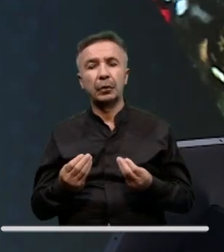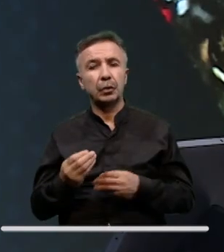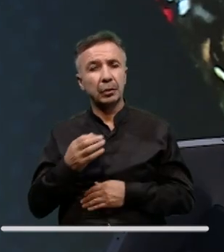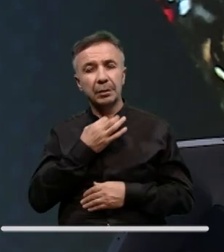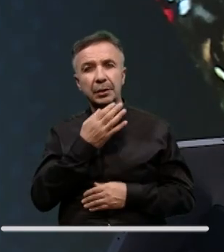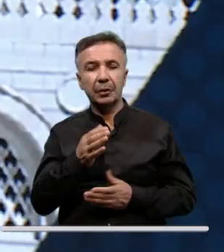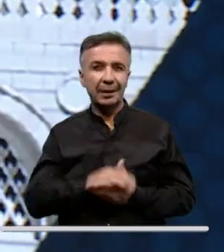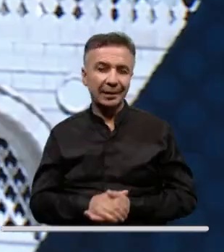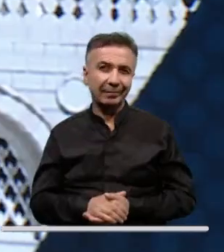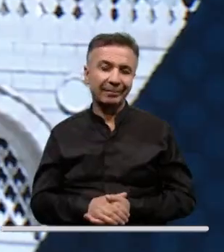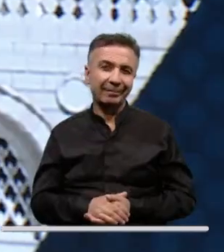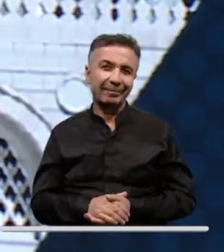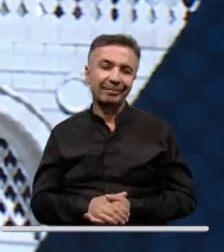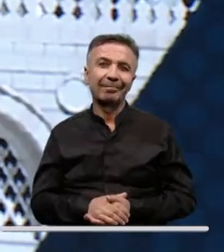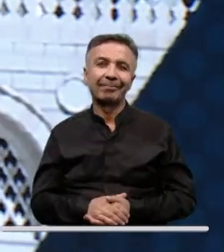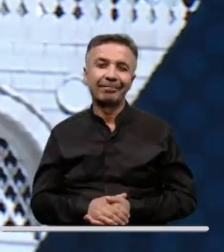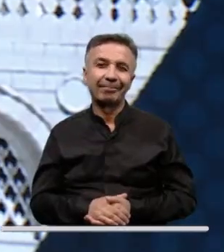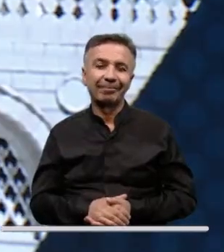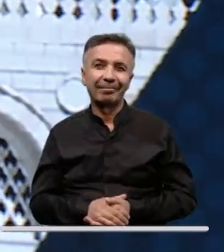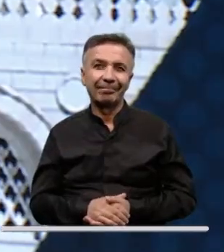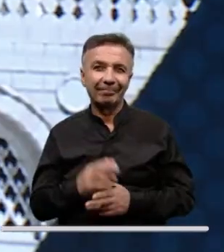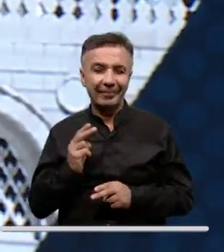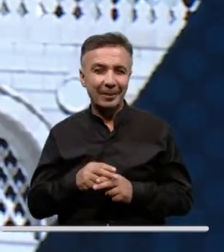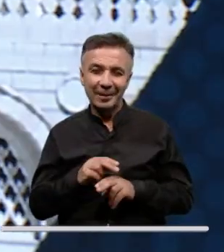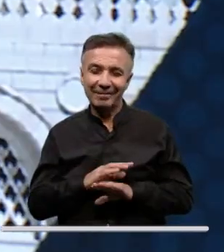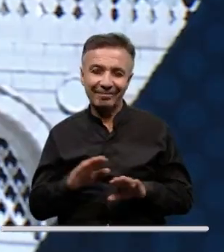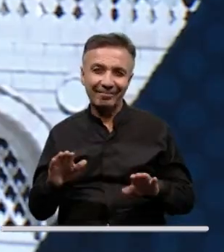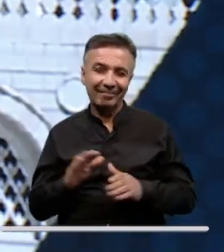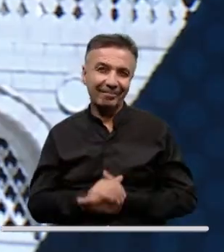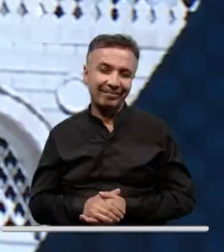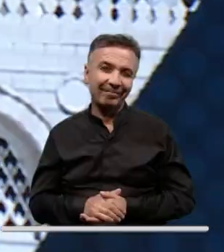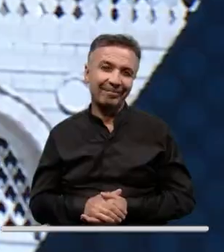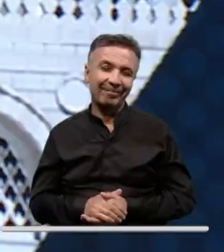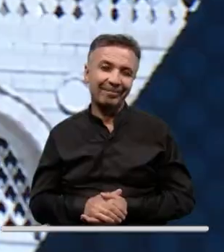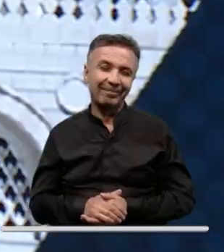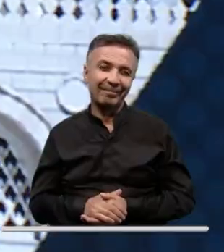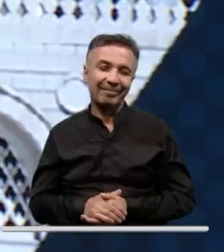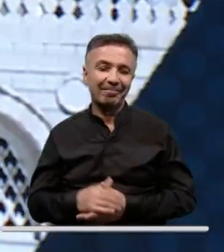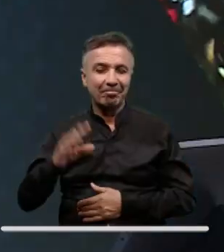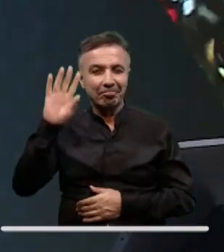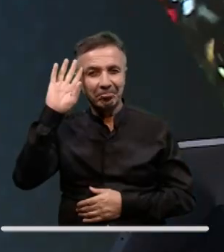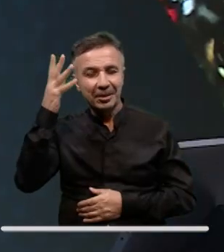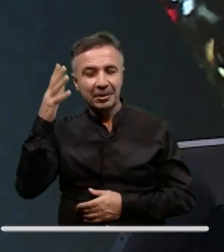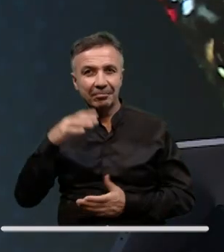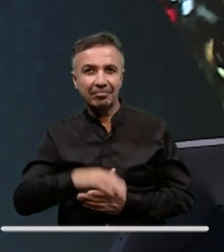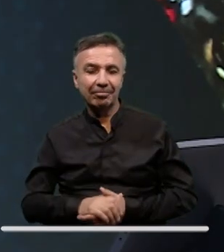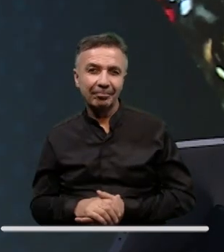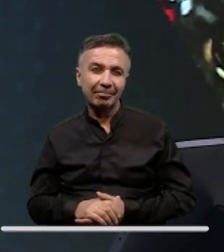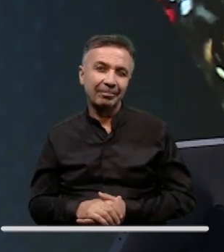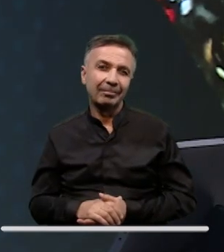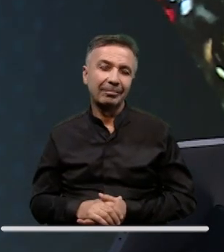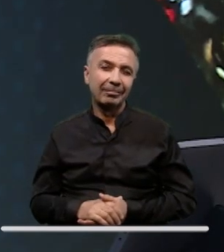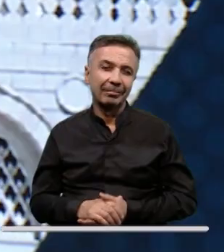bugünlük süremizin Sonuna Geldik hızlı geçekten çok hızlı geçti Evet benim için de öyle şaşırdım inşallah tekrar devam edeceğiz hoc